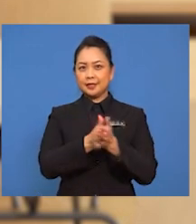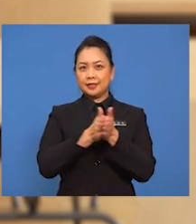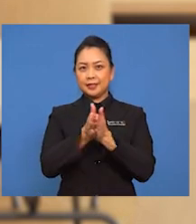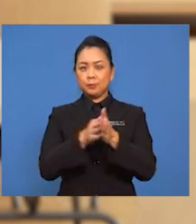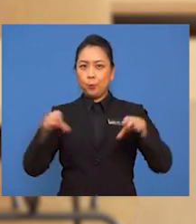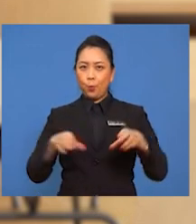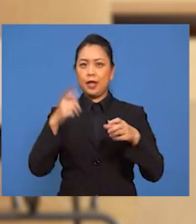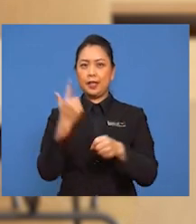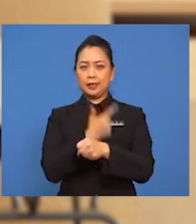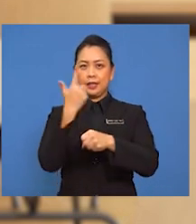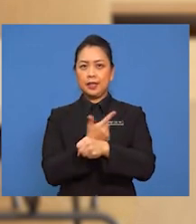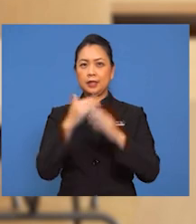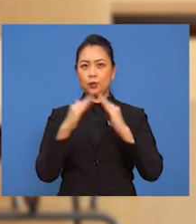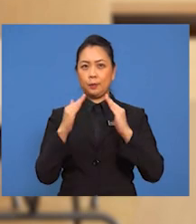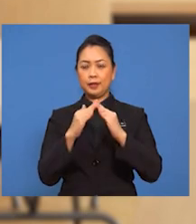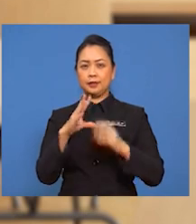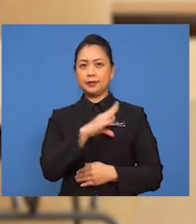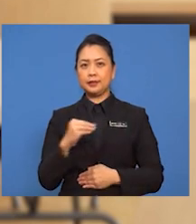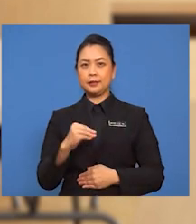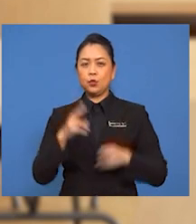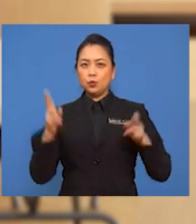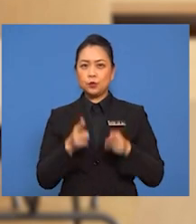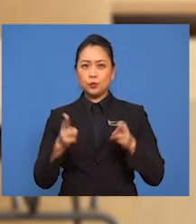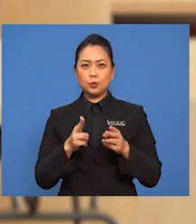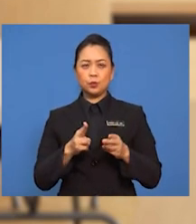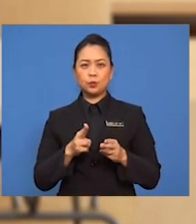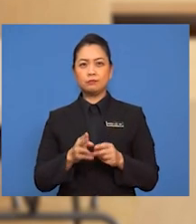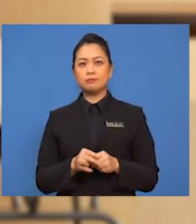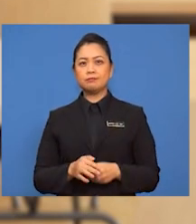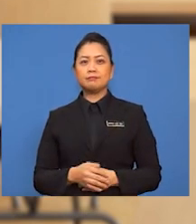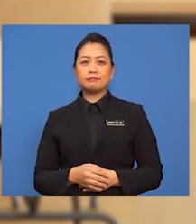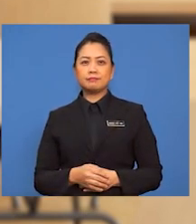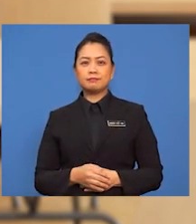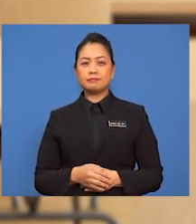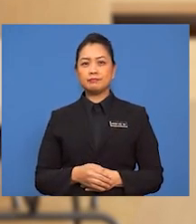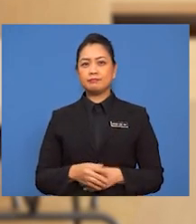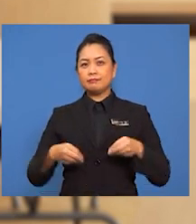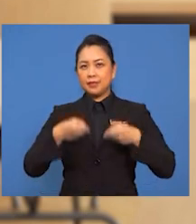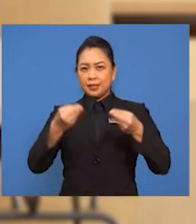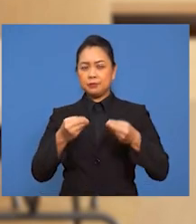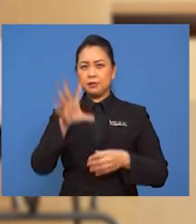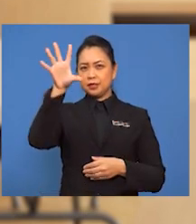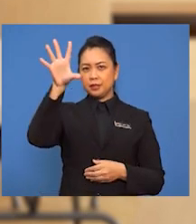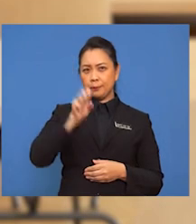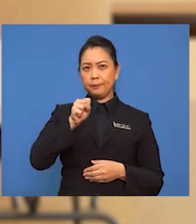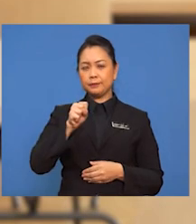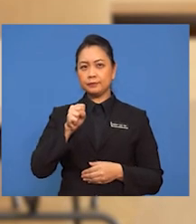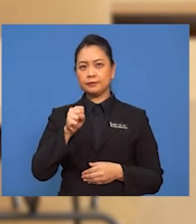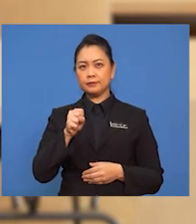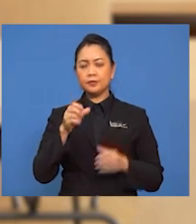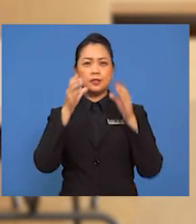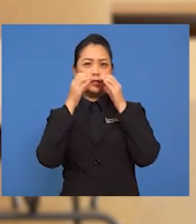rajin Membuat latihan Di rumah Dan berusaha Bersungguh-sungguh Bagi mencapai